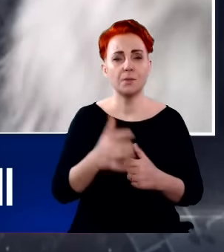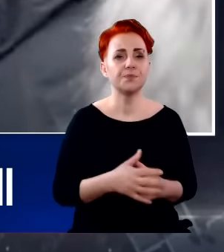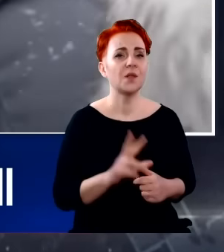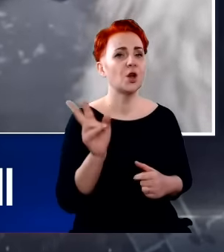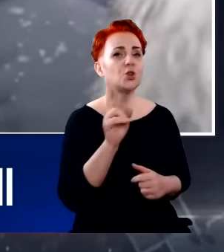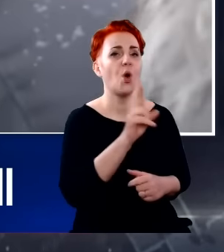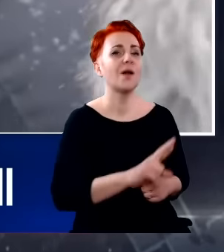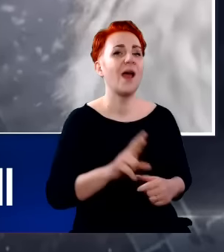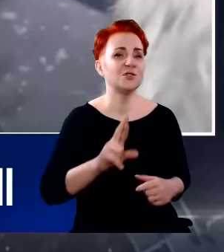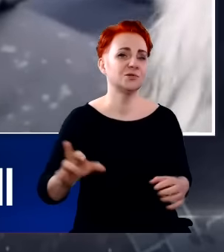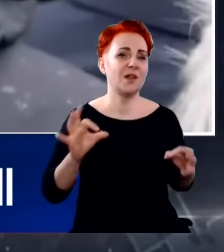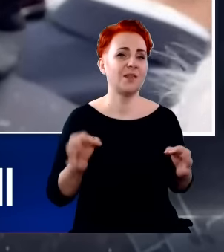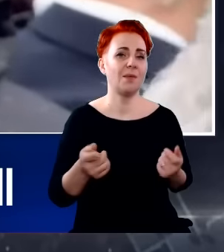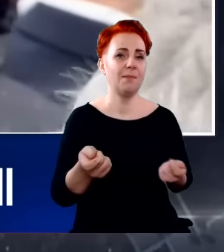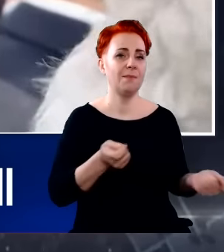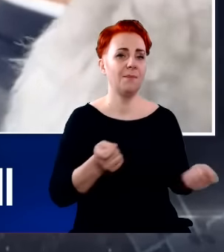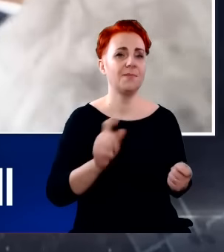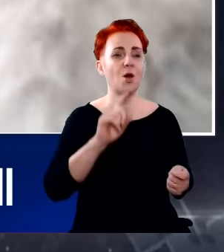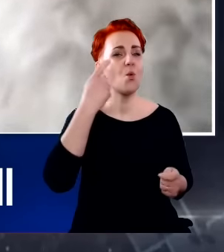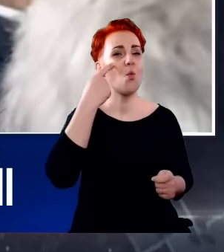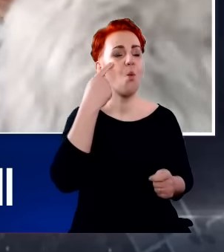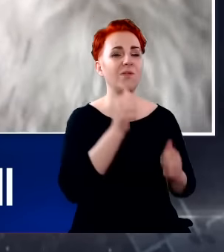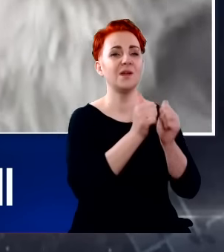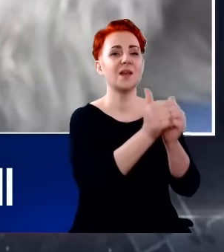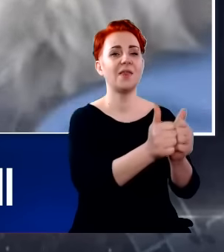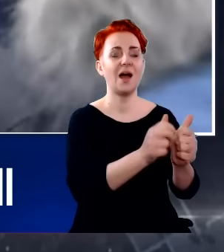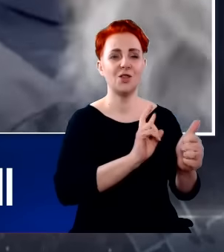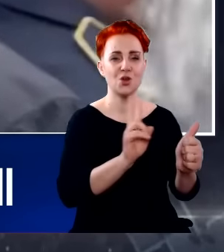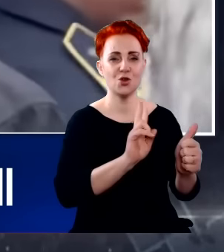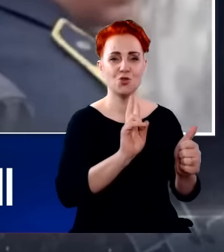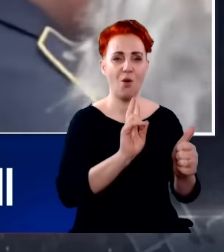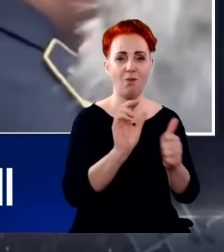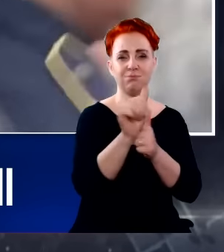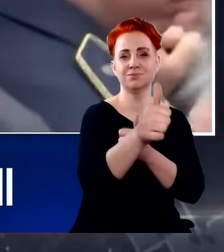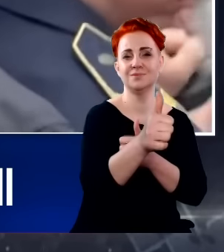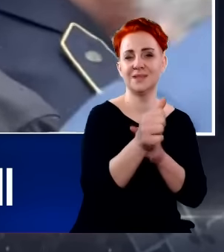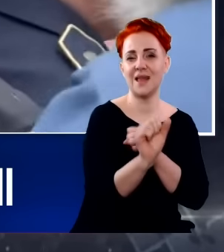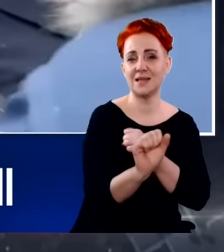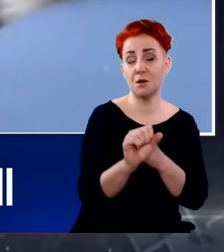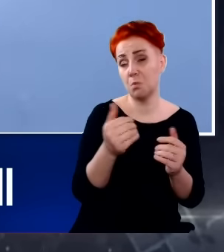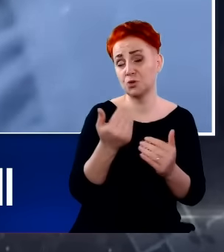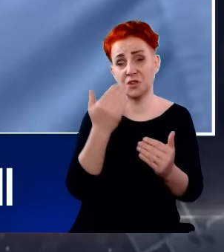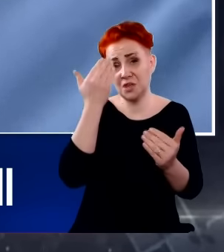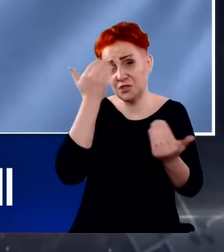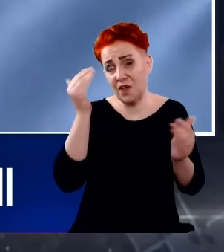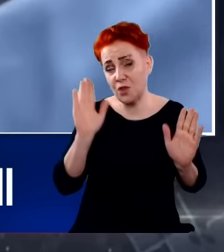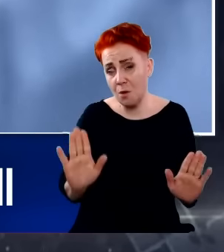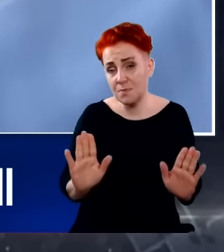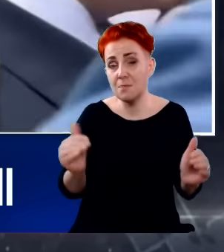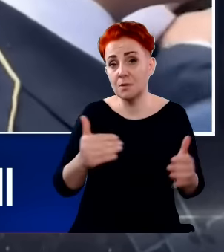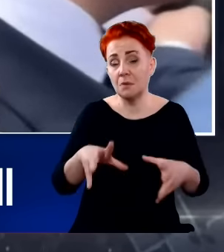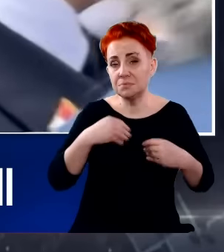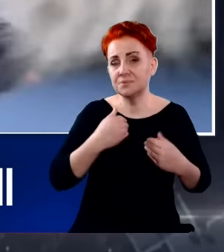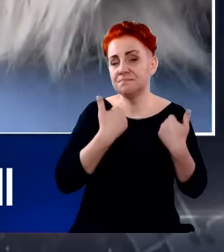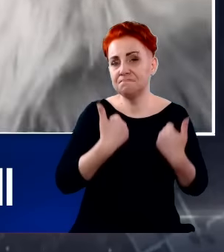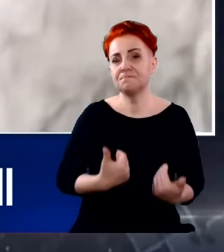gry, w której zdecydowanie główną rolę, być może nie do końca świadomie, przyjął pan marszałek